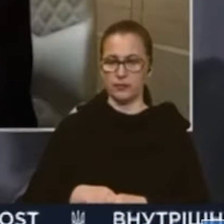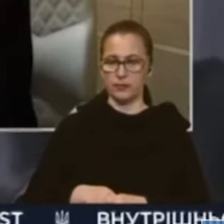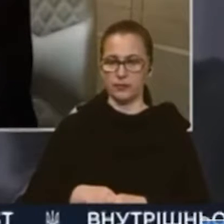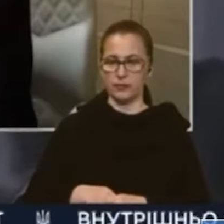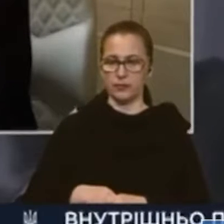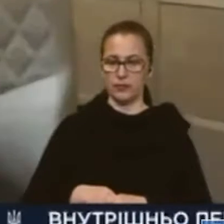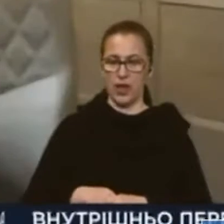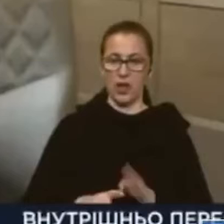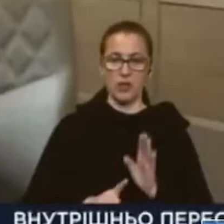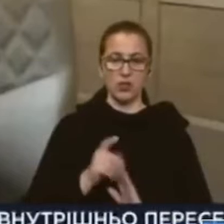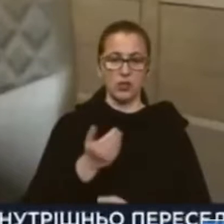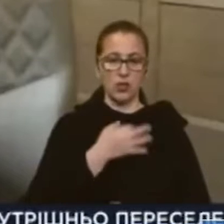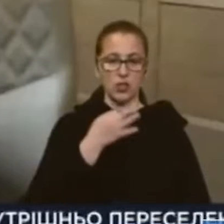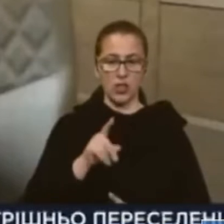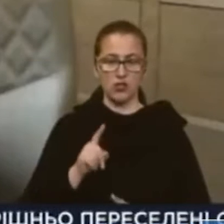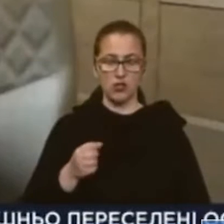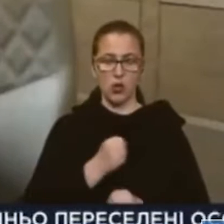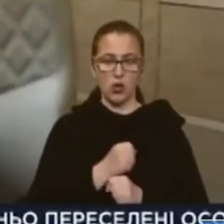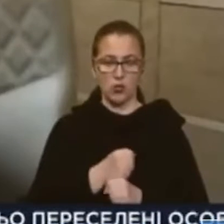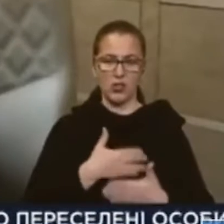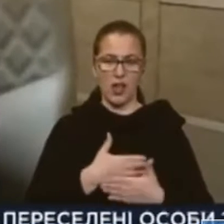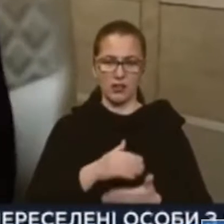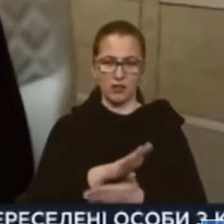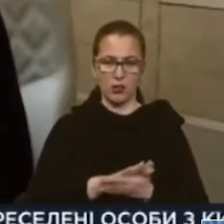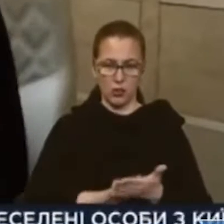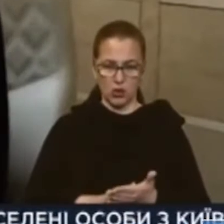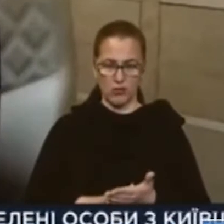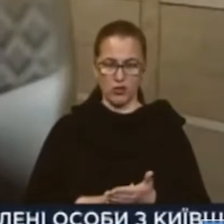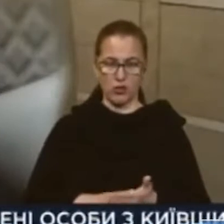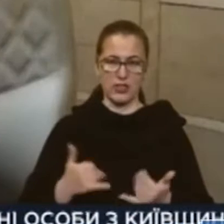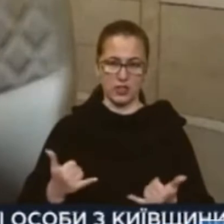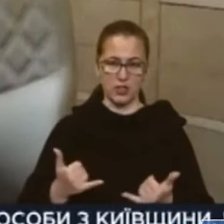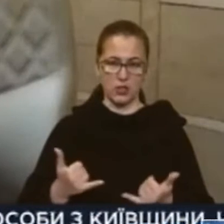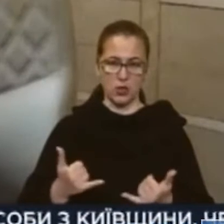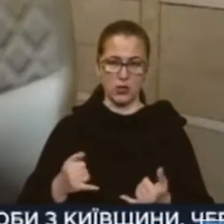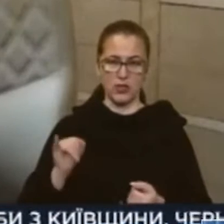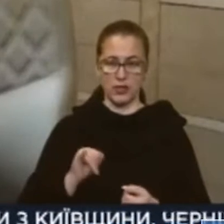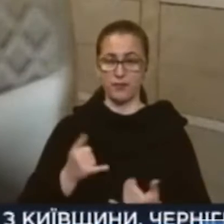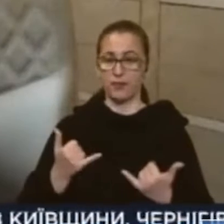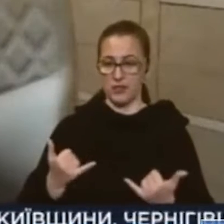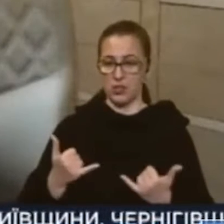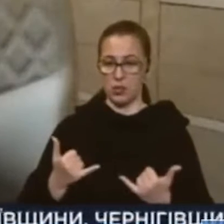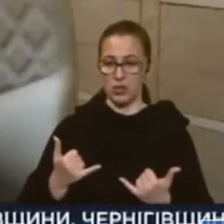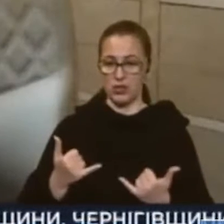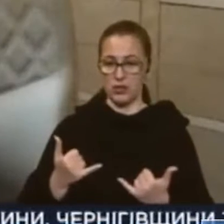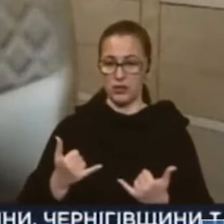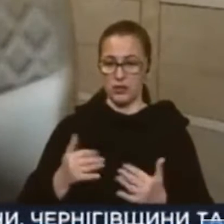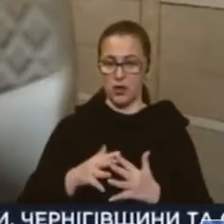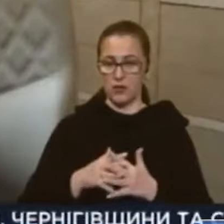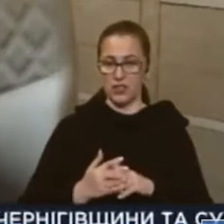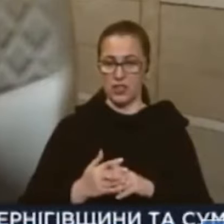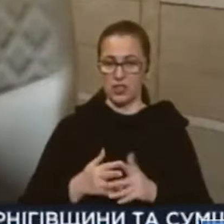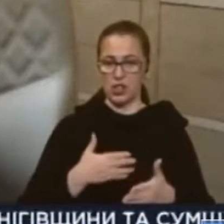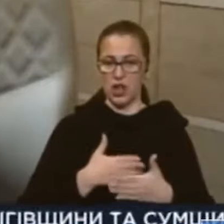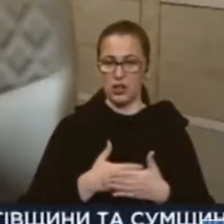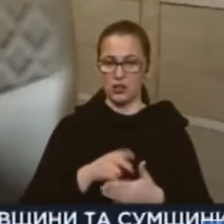Ну, спершу хочу сказати, що робота активно продовжується на сьогодні. І, власне, сьогодні в